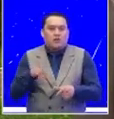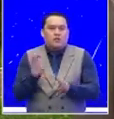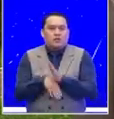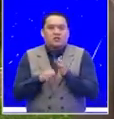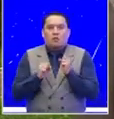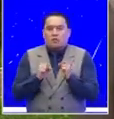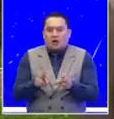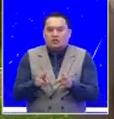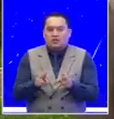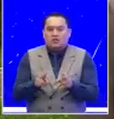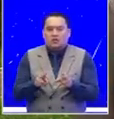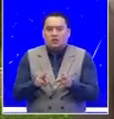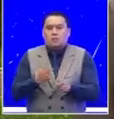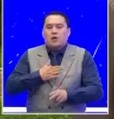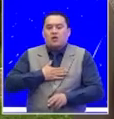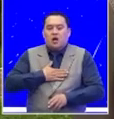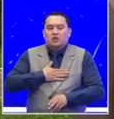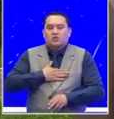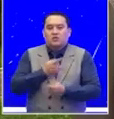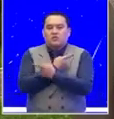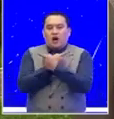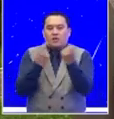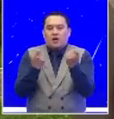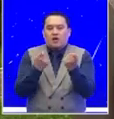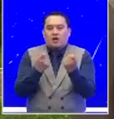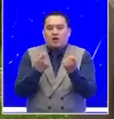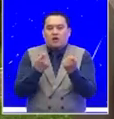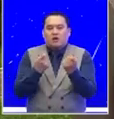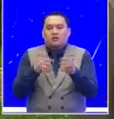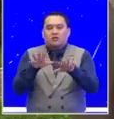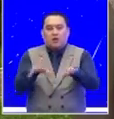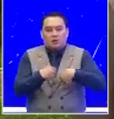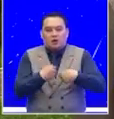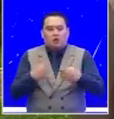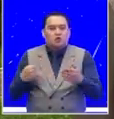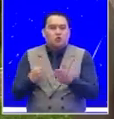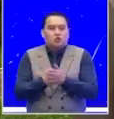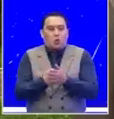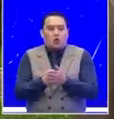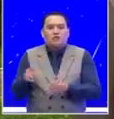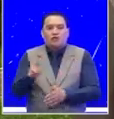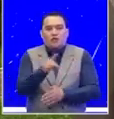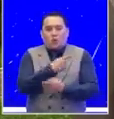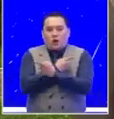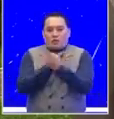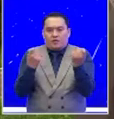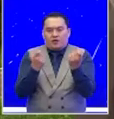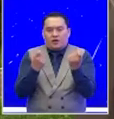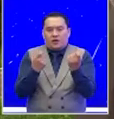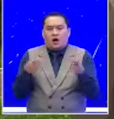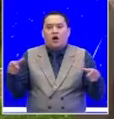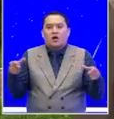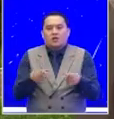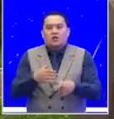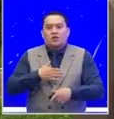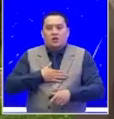безопасности. По нашим сведениям, ребят с других регионов забрали до того, как в регионе объявили карантин. Поэтому